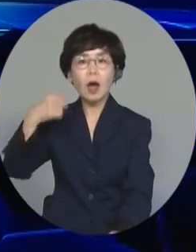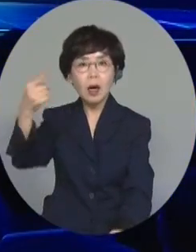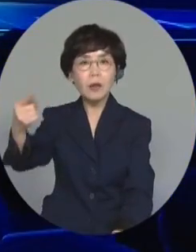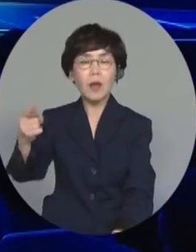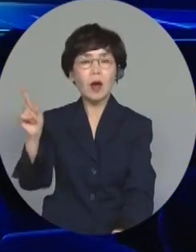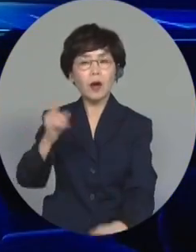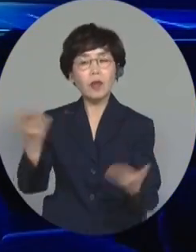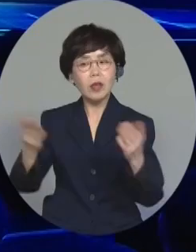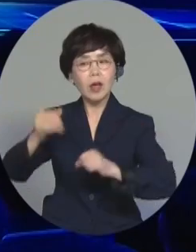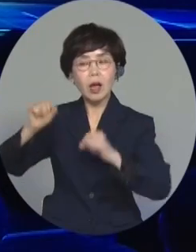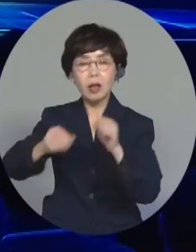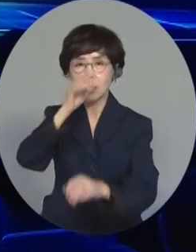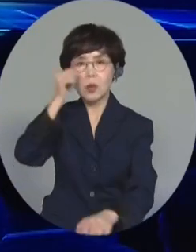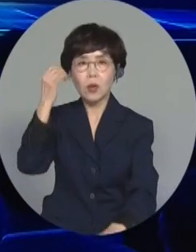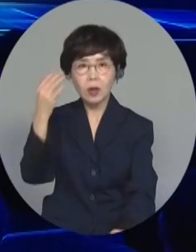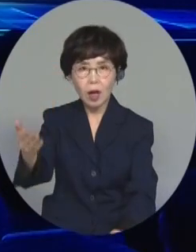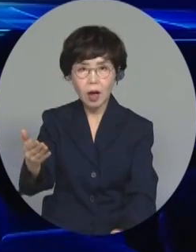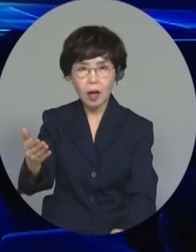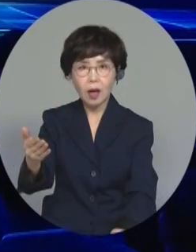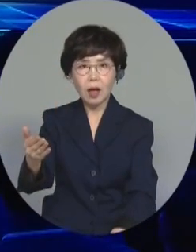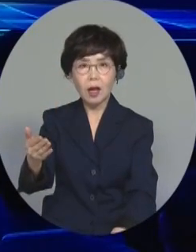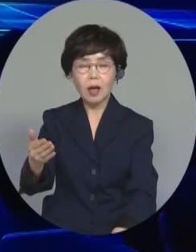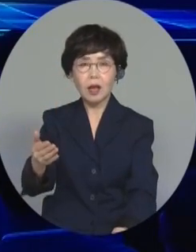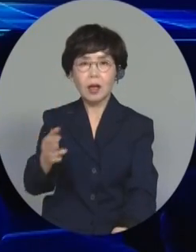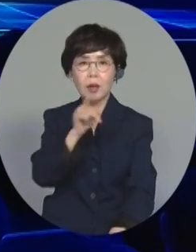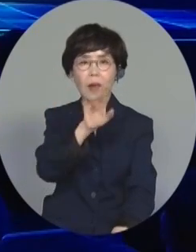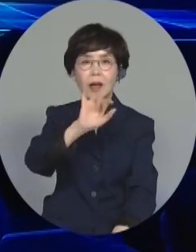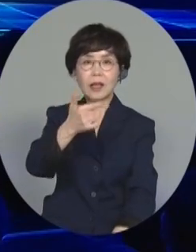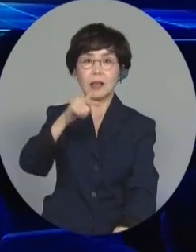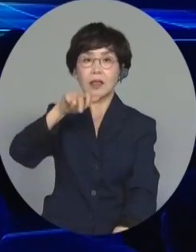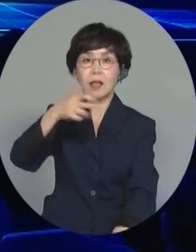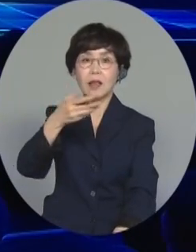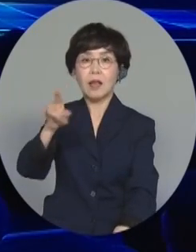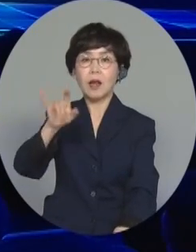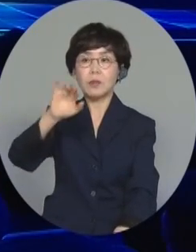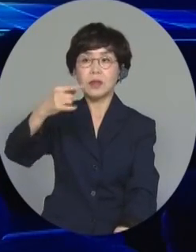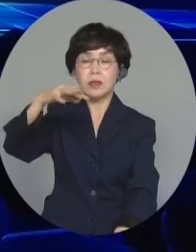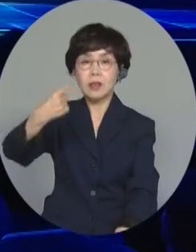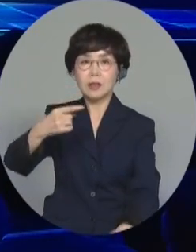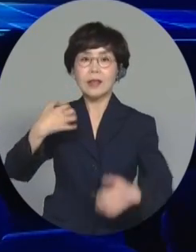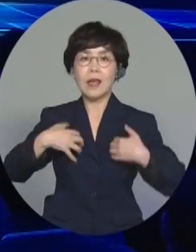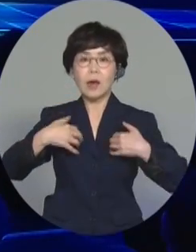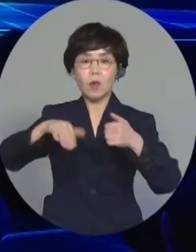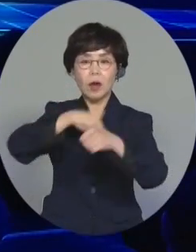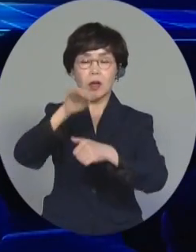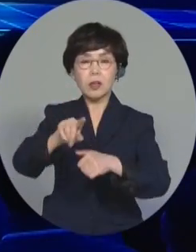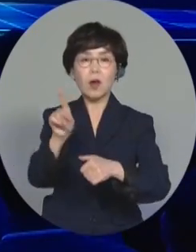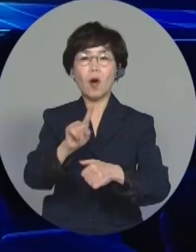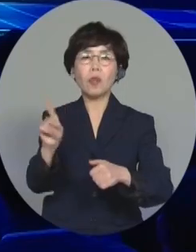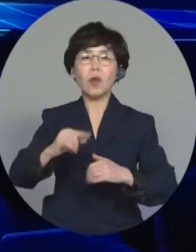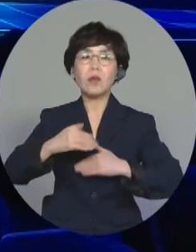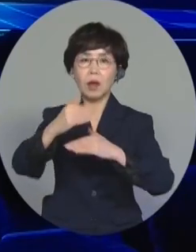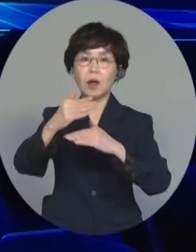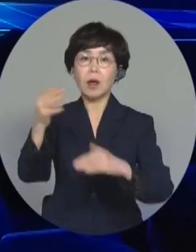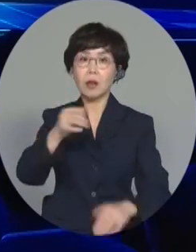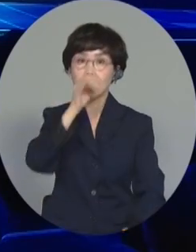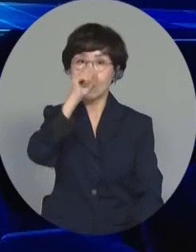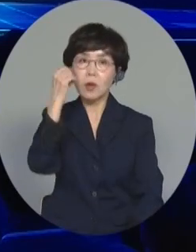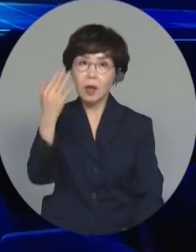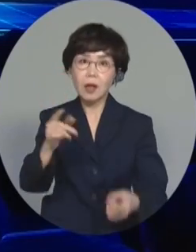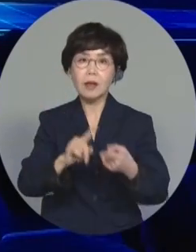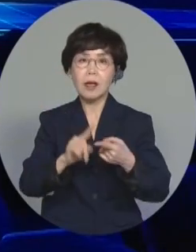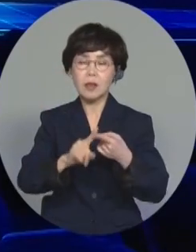어떠한 조치를 취하는 게 좋을까, 마인크래프트 환경 에서 어떠한 단계를 밟는 게 좋을까, 이러한 것에